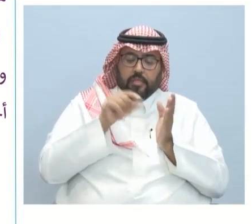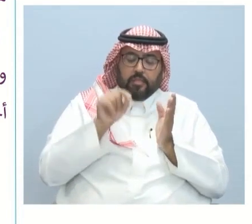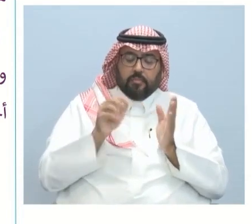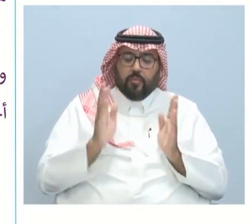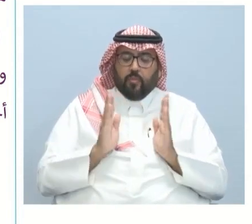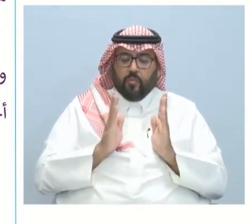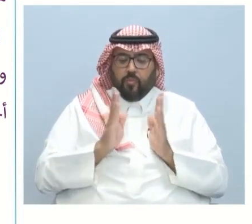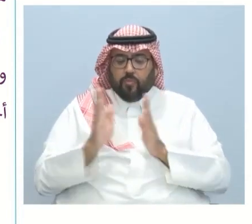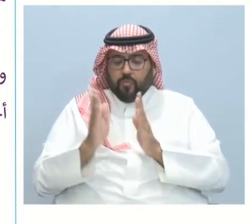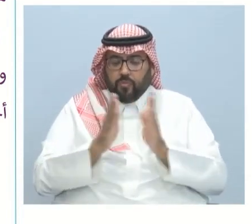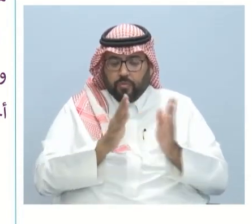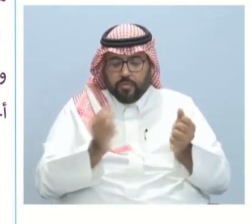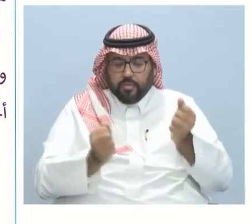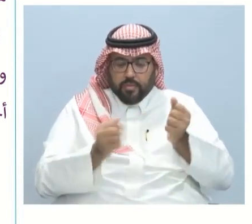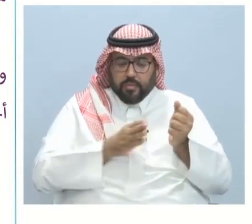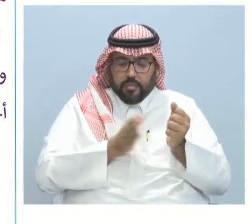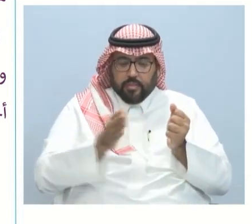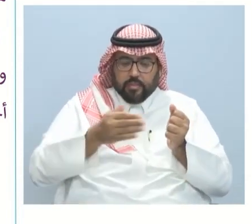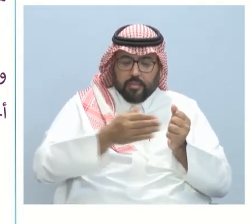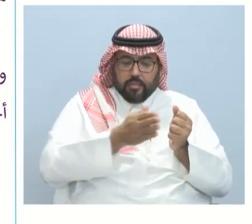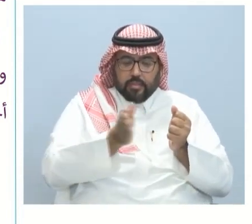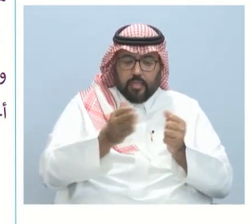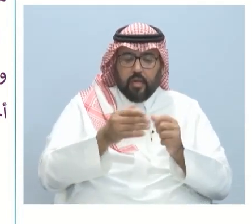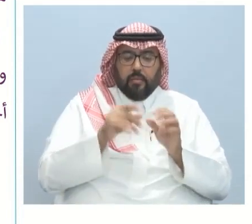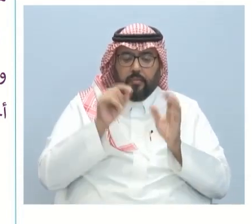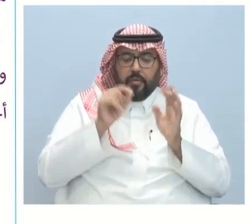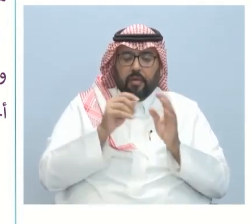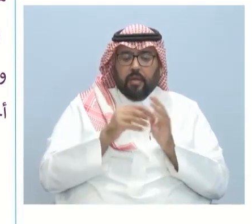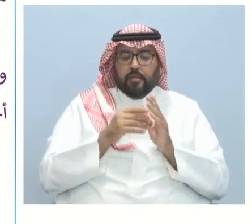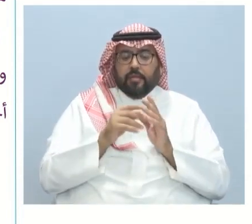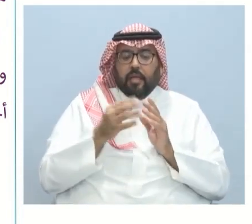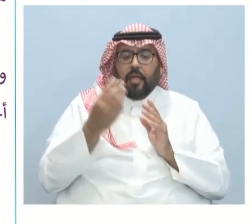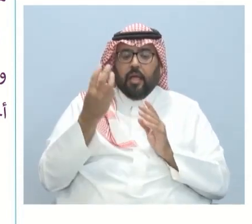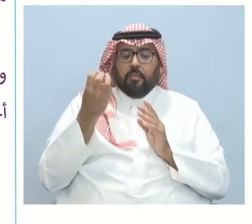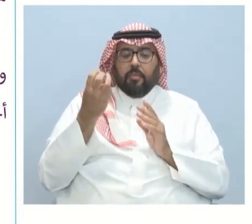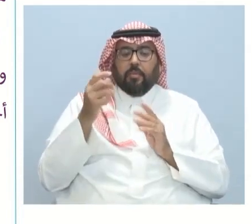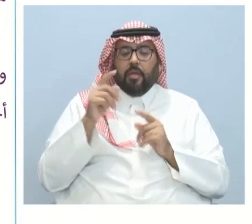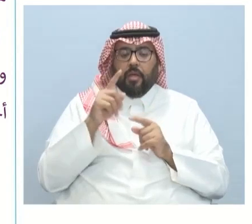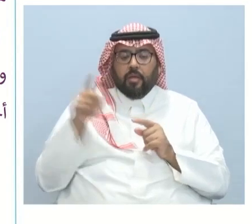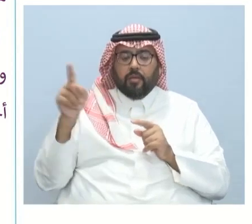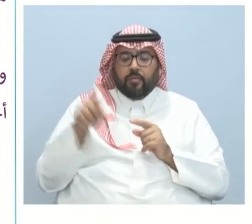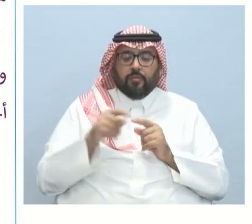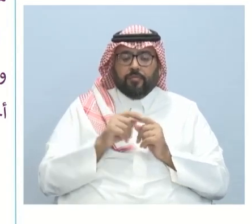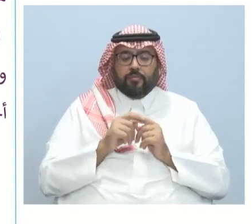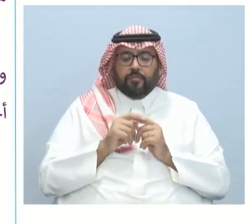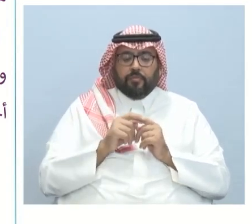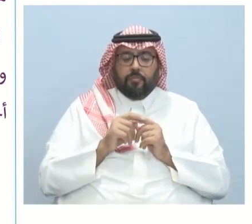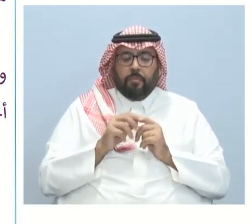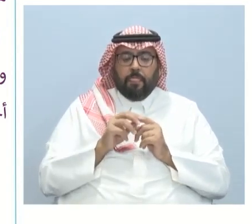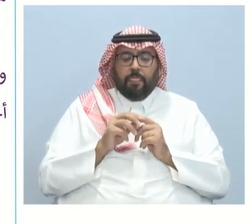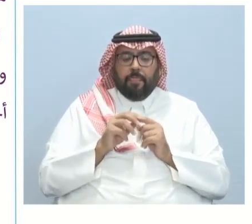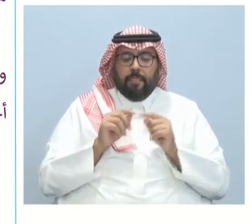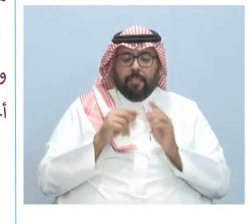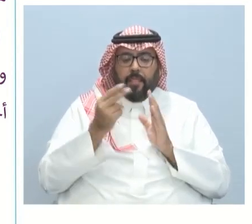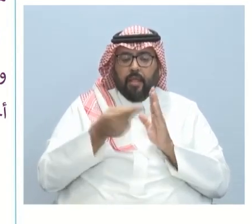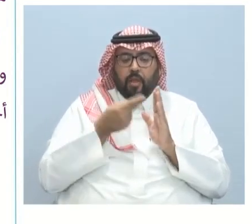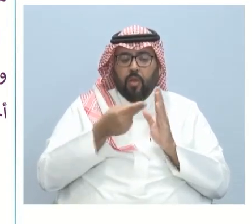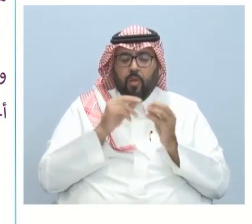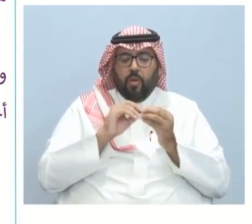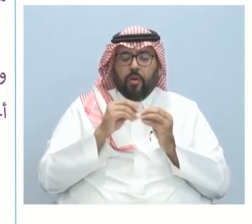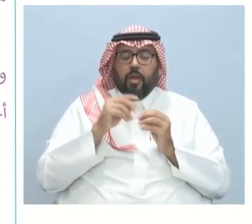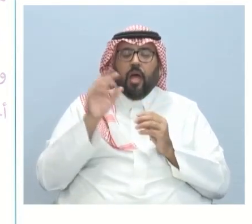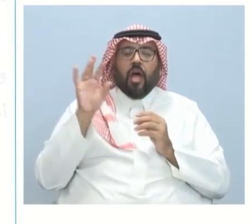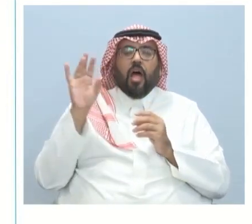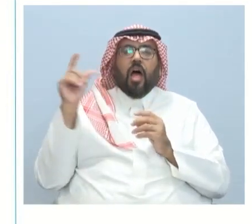مليم واكس وواي 400 مليم اثناء رسمه للخط للخط باللون